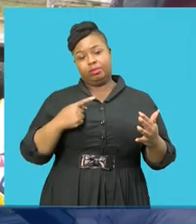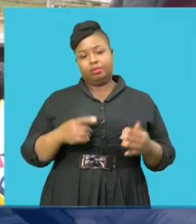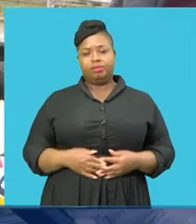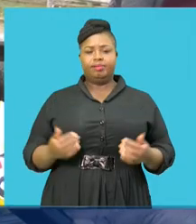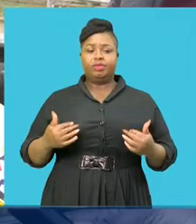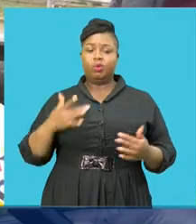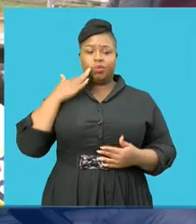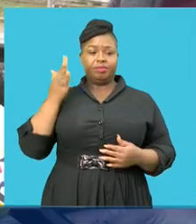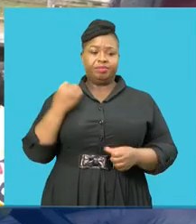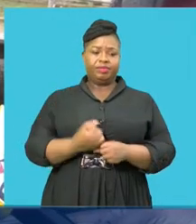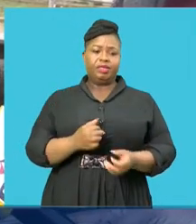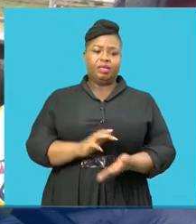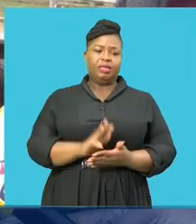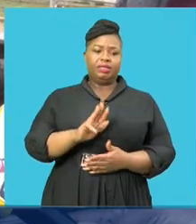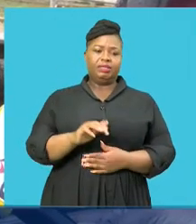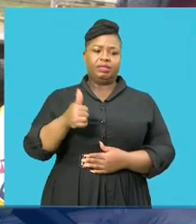started in